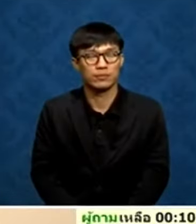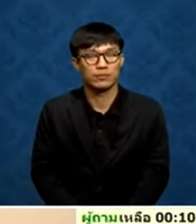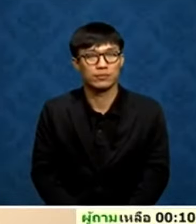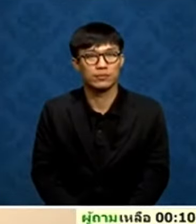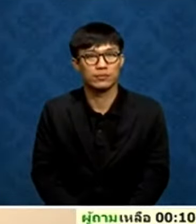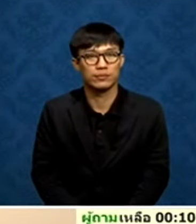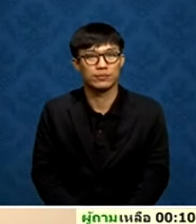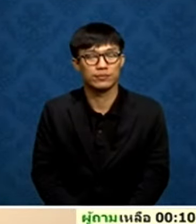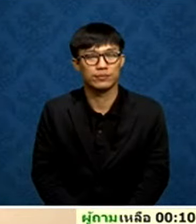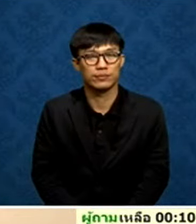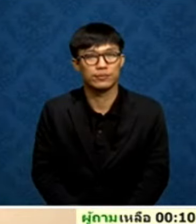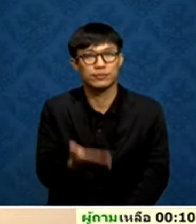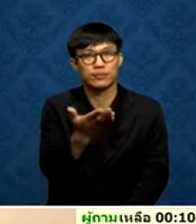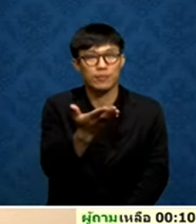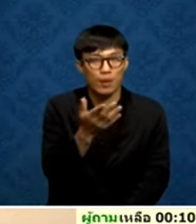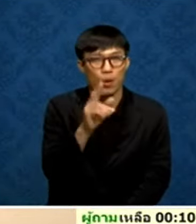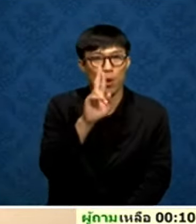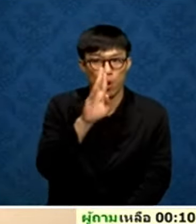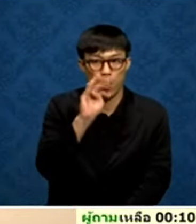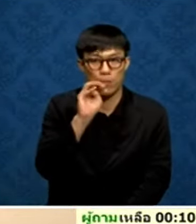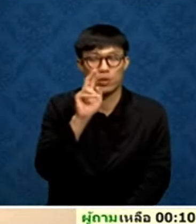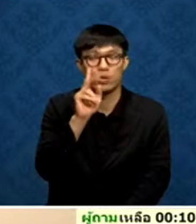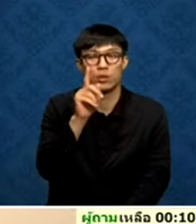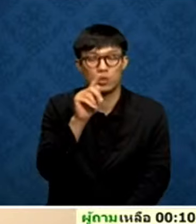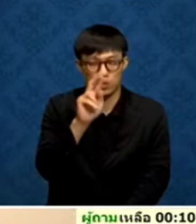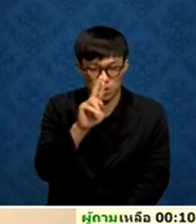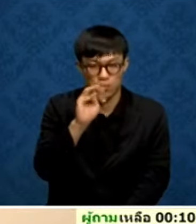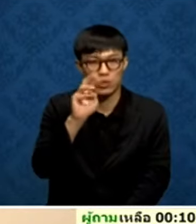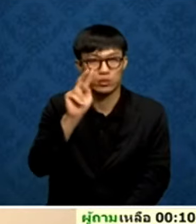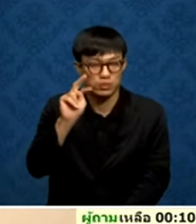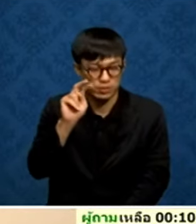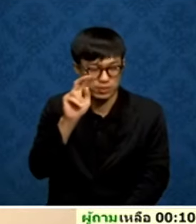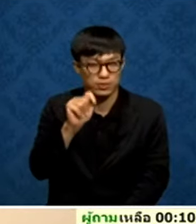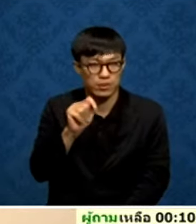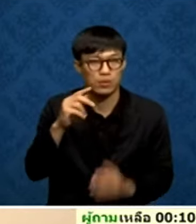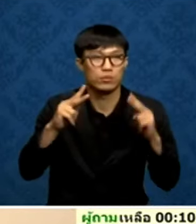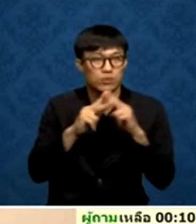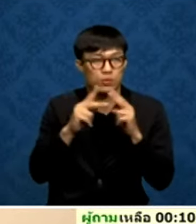ขอเชิญท่านปีว่าการกระทรวงการคลัง